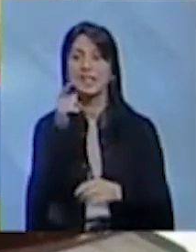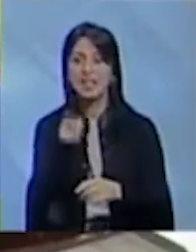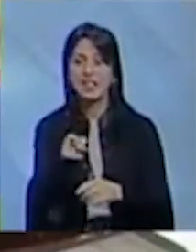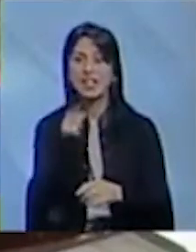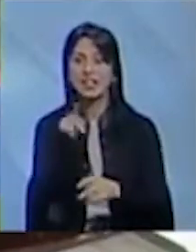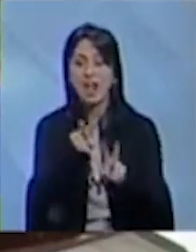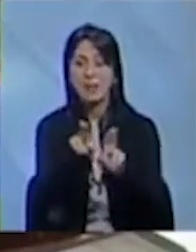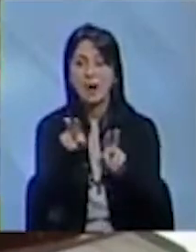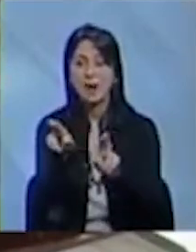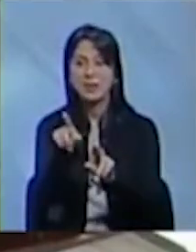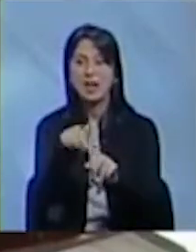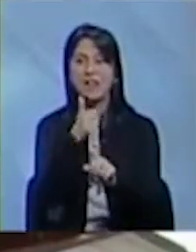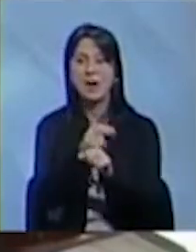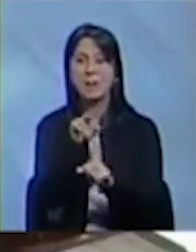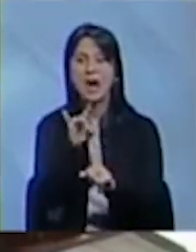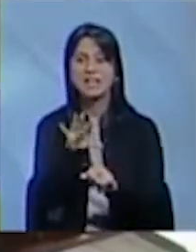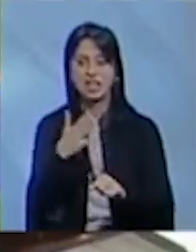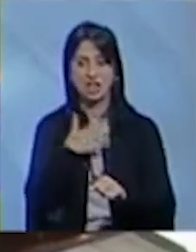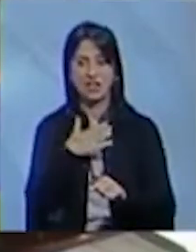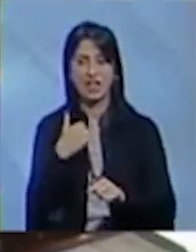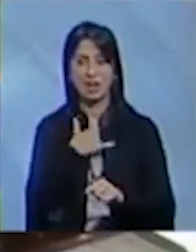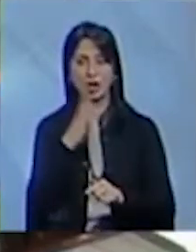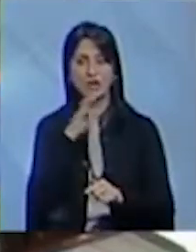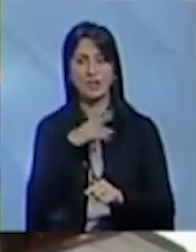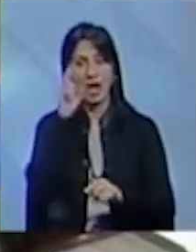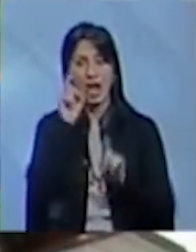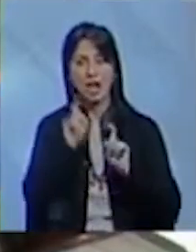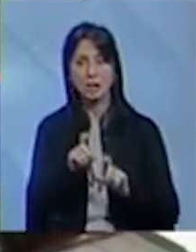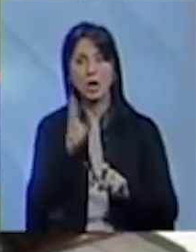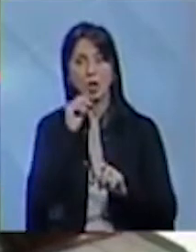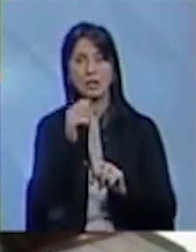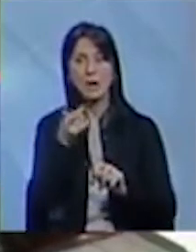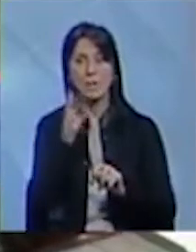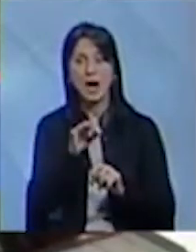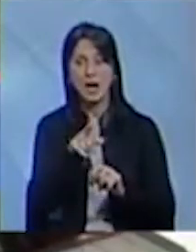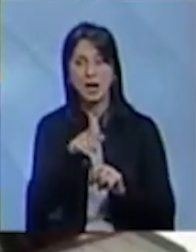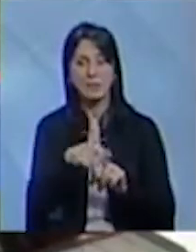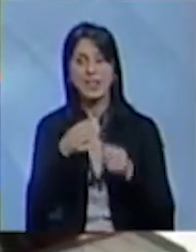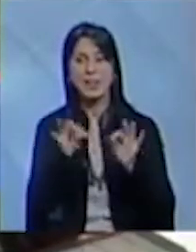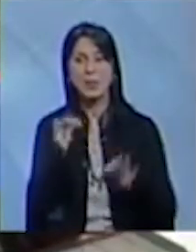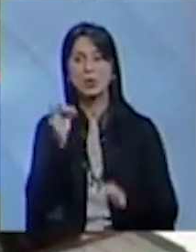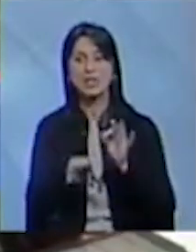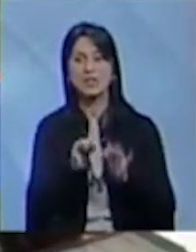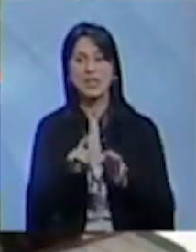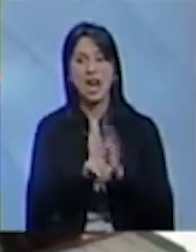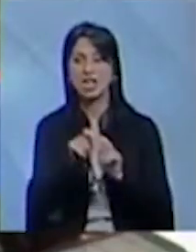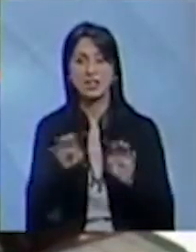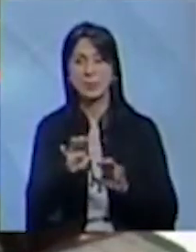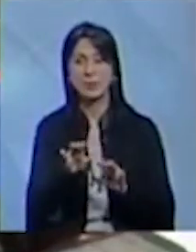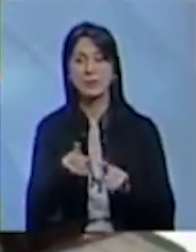და თქვენნაირები და თქვენი უფროს ფარცხალაძე იყო ჩვენთან, როცა ჩვენ ვიყავით ხელისუფლებაში და როცა მაგრამ მიუქარეთ, რომ დამოუკიდებელი სასამართლო არ